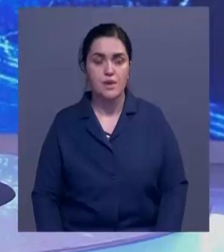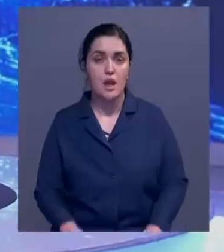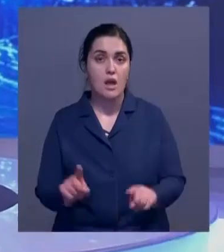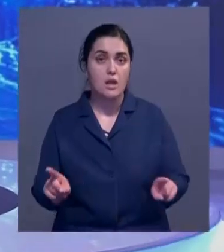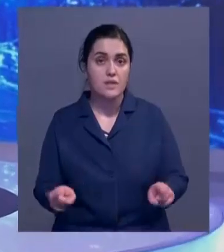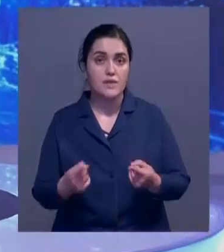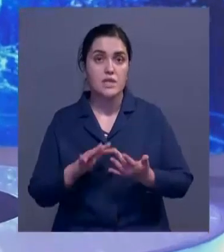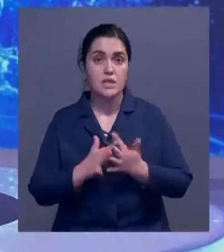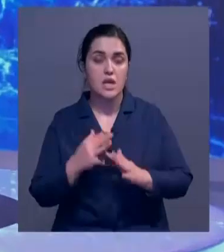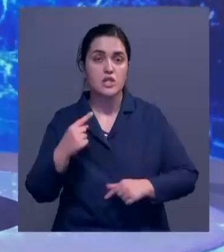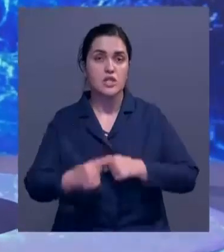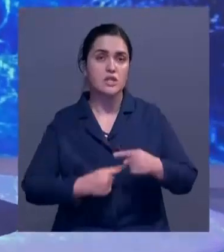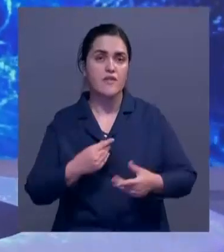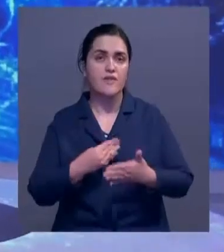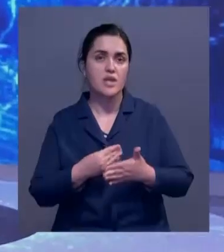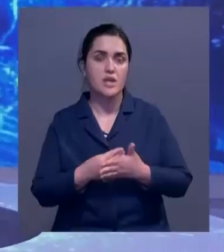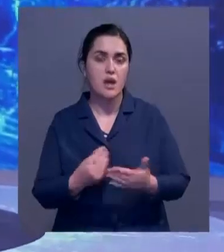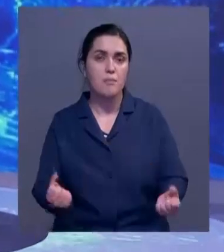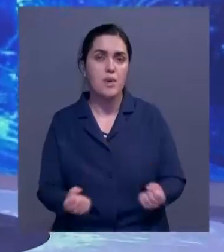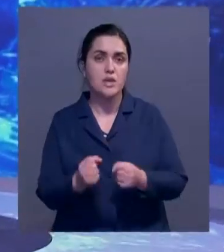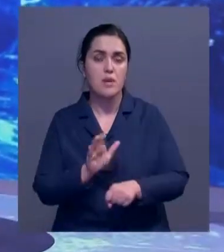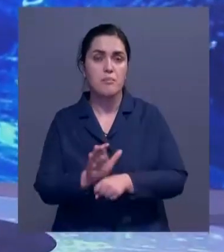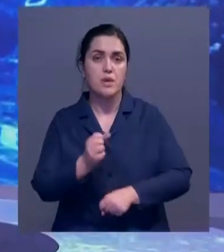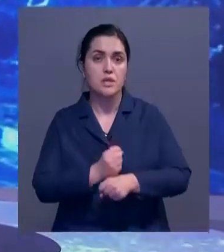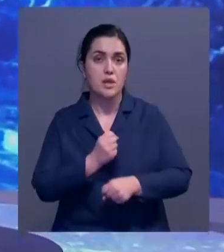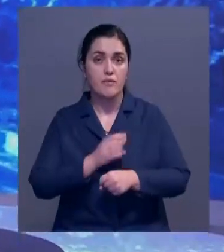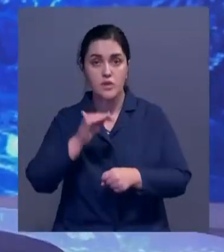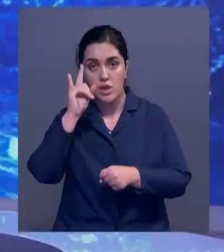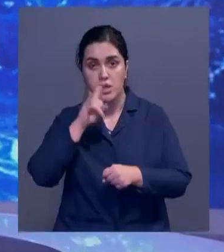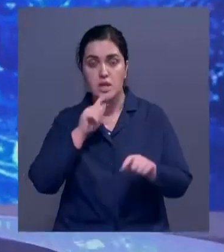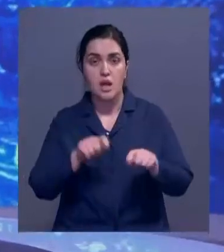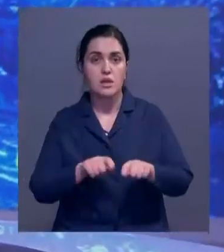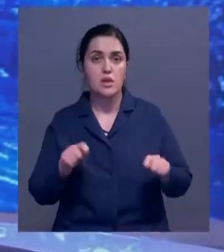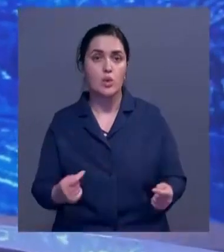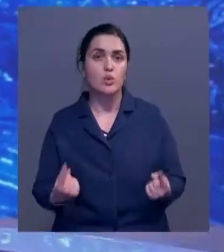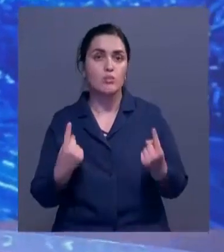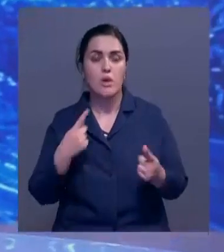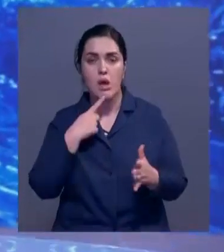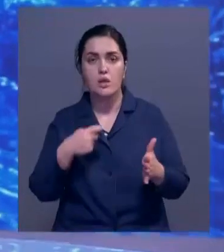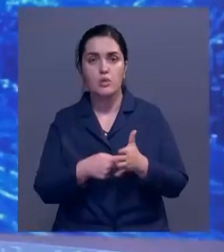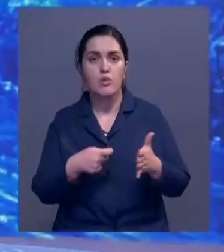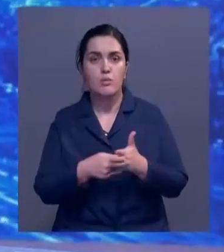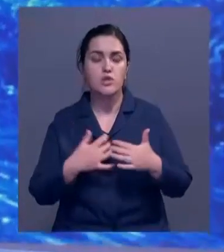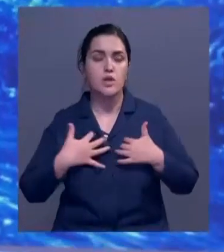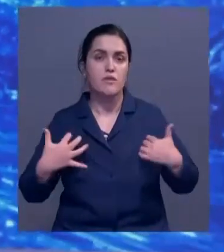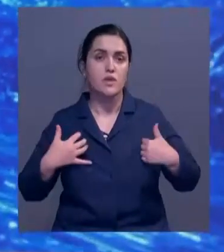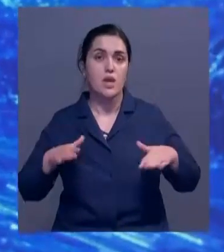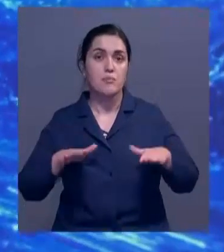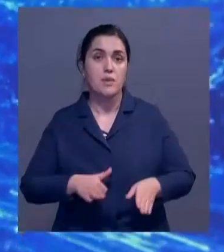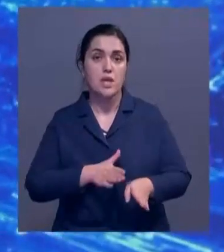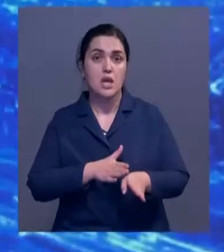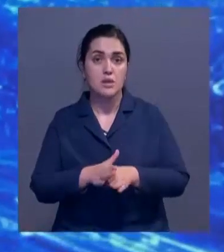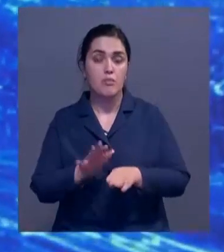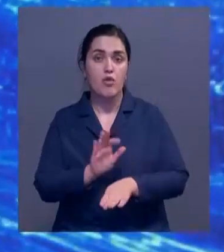Развитие села через финансовую поддержку производителей. На востоке Казахстана открывается одна из крупнейших откормочных площадок в стране. Реализуется